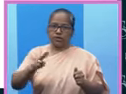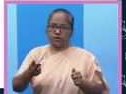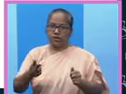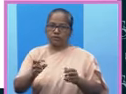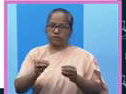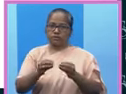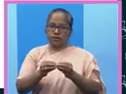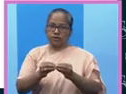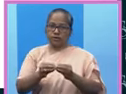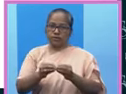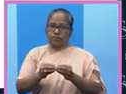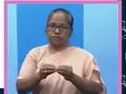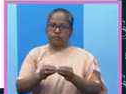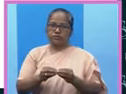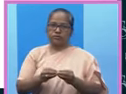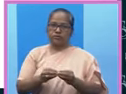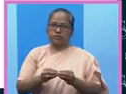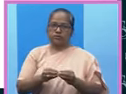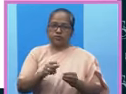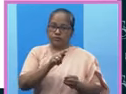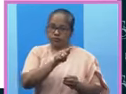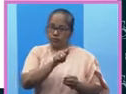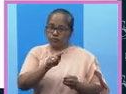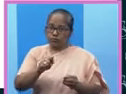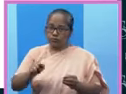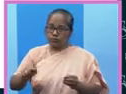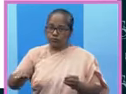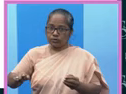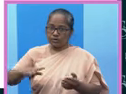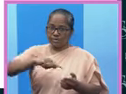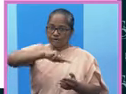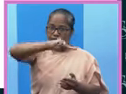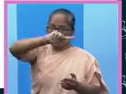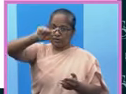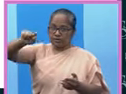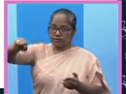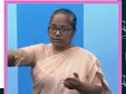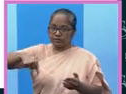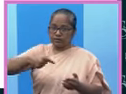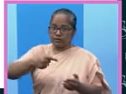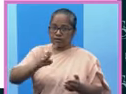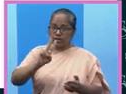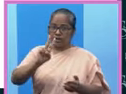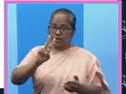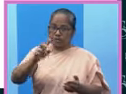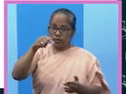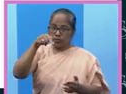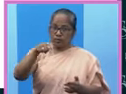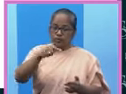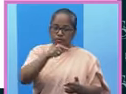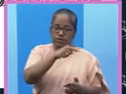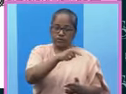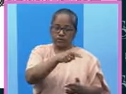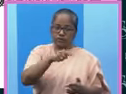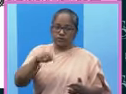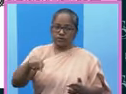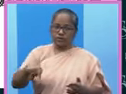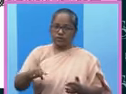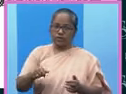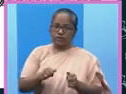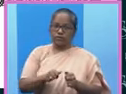என்ற புள்ளி என்று வச்சுக்கிடுவோம். இப்போ இந்த கோட்டு துண்டு என்ன செஞ்சுருக்கு? வட்டத்தின் மீது உள்ள ரெண்டு புள்ளிகளை இணைச்சிருக்கு. திரையில்